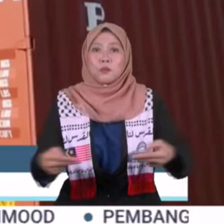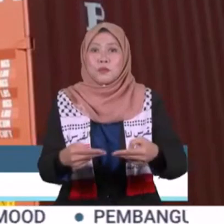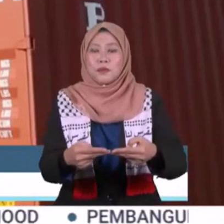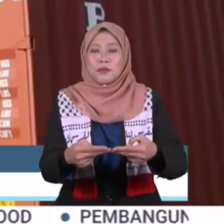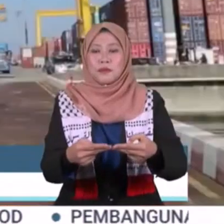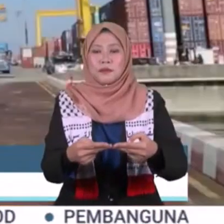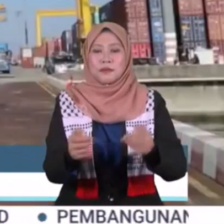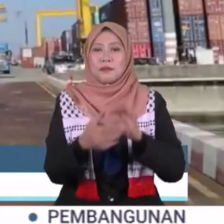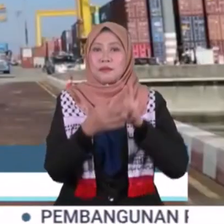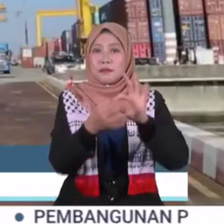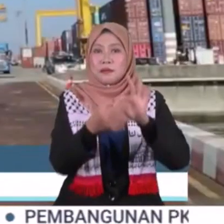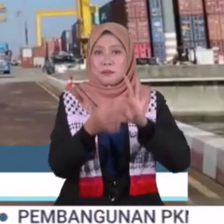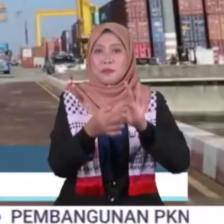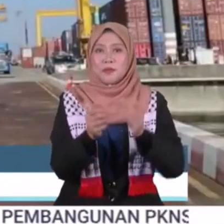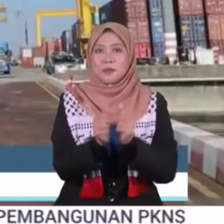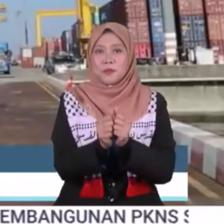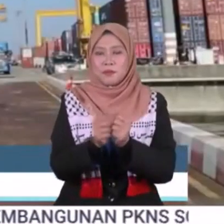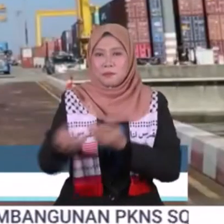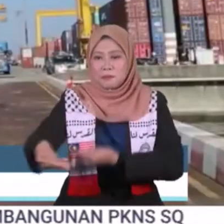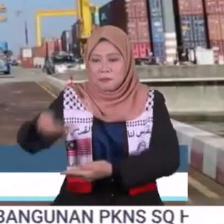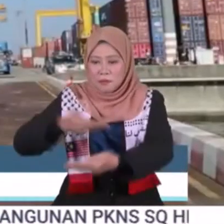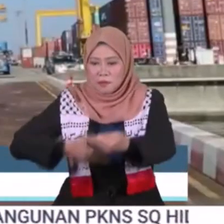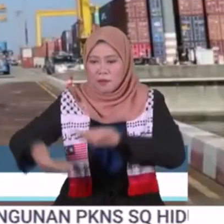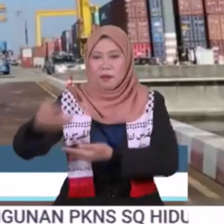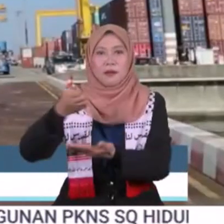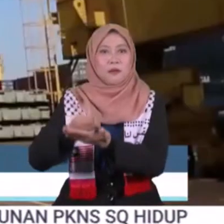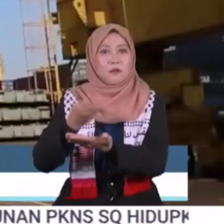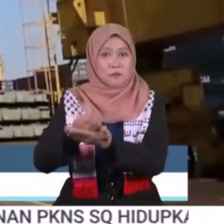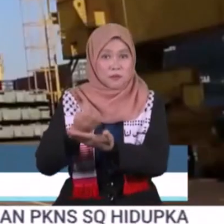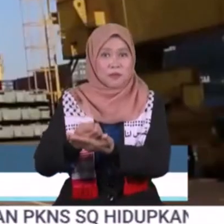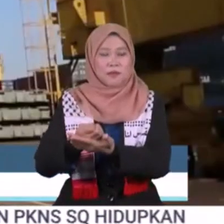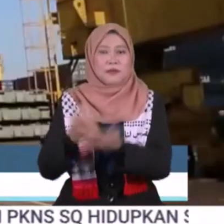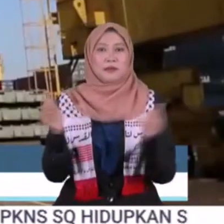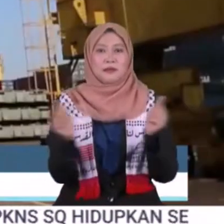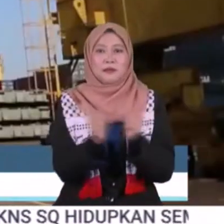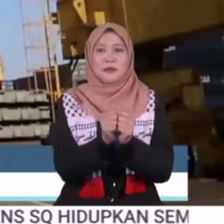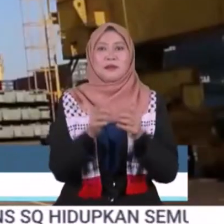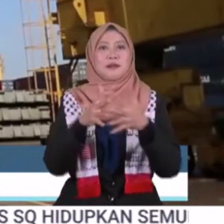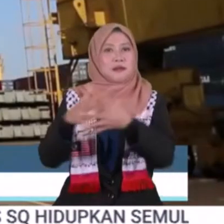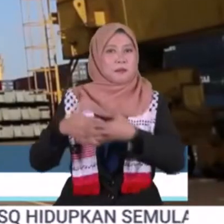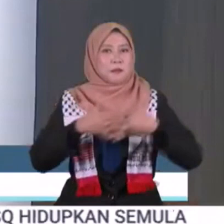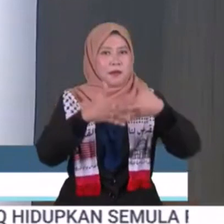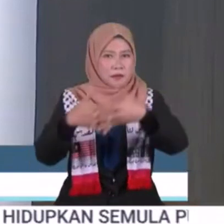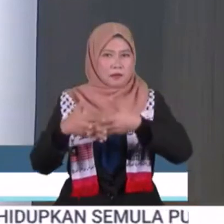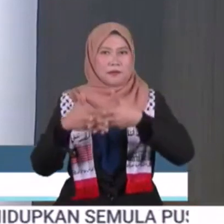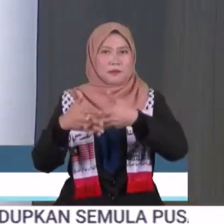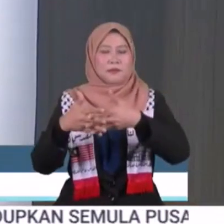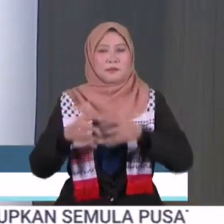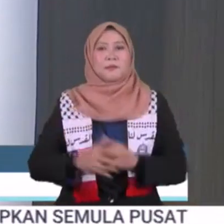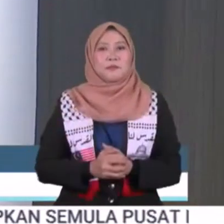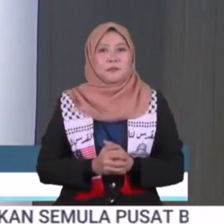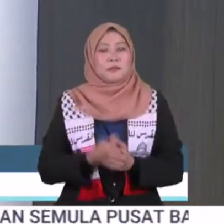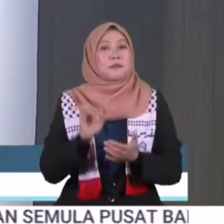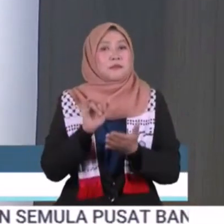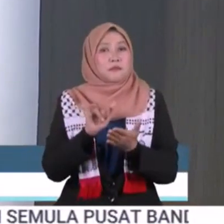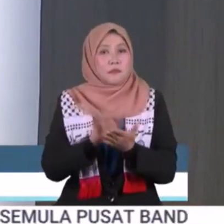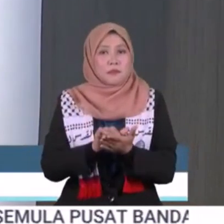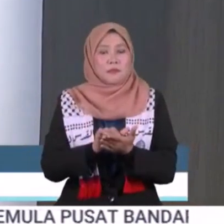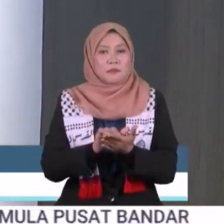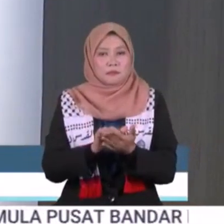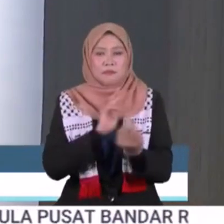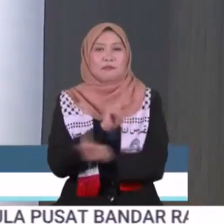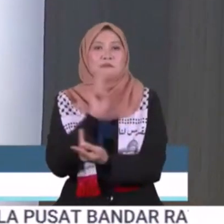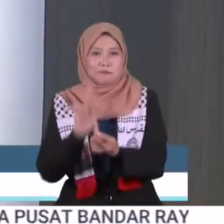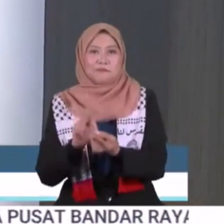hubungan giat dan perdagangan dan ekonomi dan sebagainya dengan negara Amerika Syarikat. Ini adalah pilihan